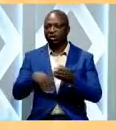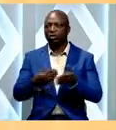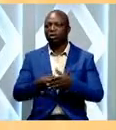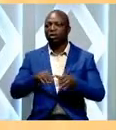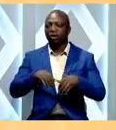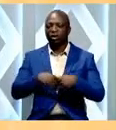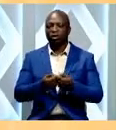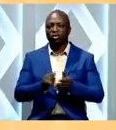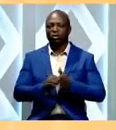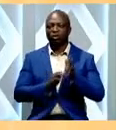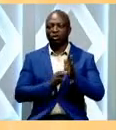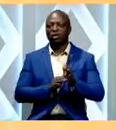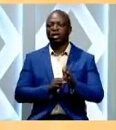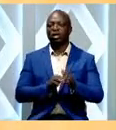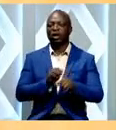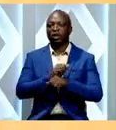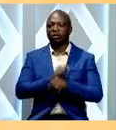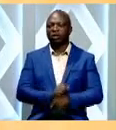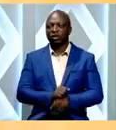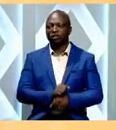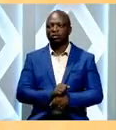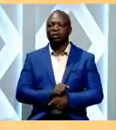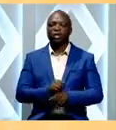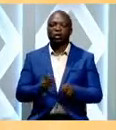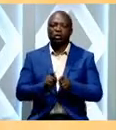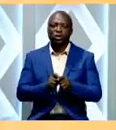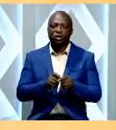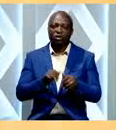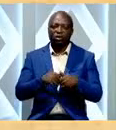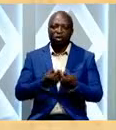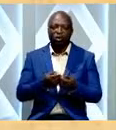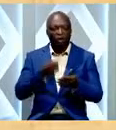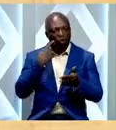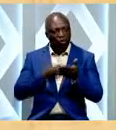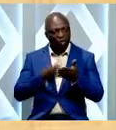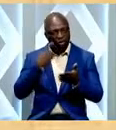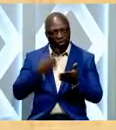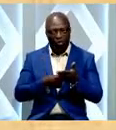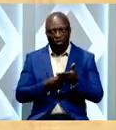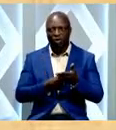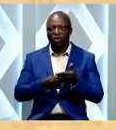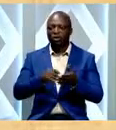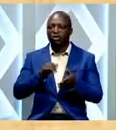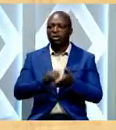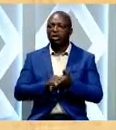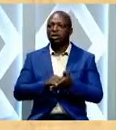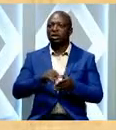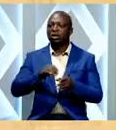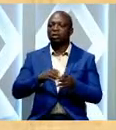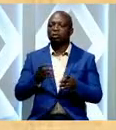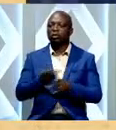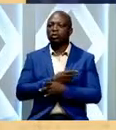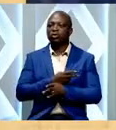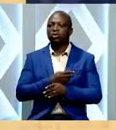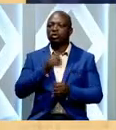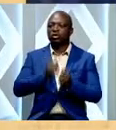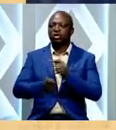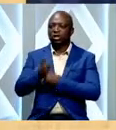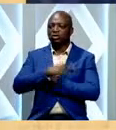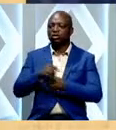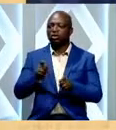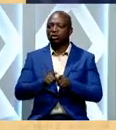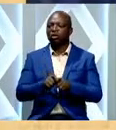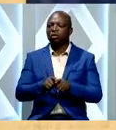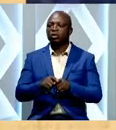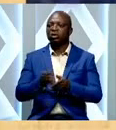de réglementation adapté et le circuit même de contrôle. Le mercure se retrouve dans les produits du quotidien comme les